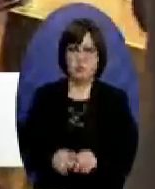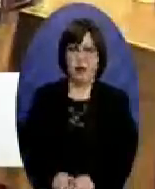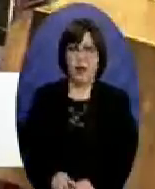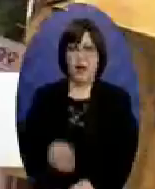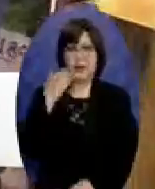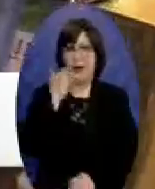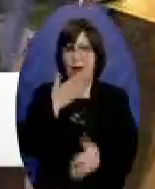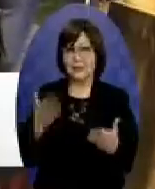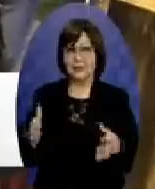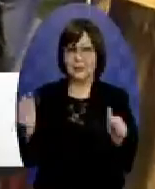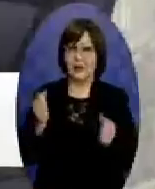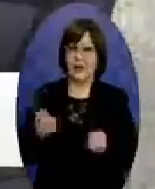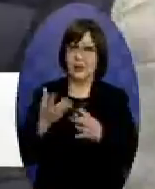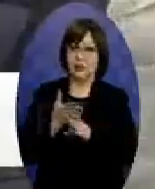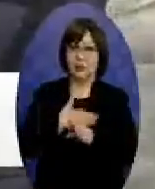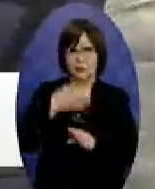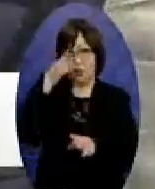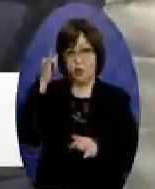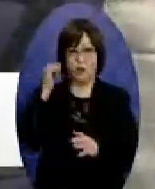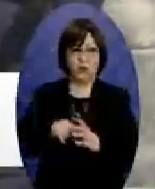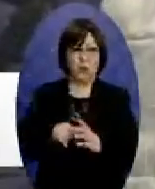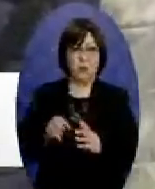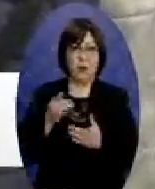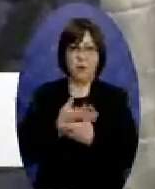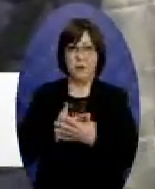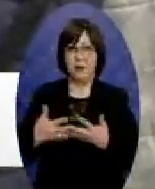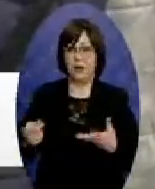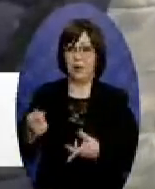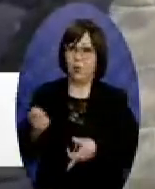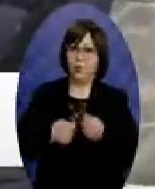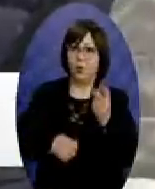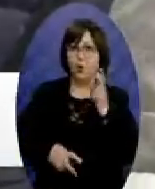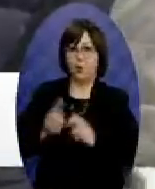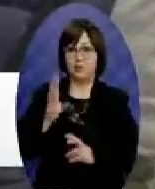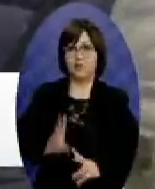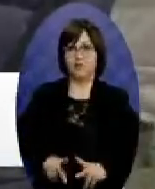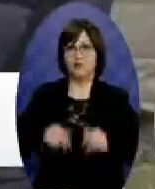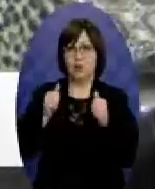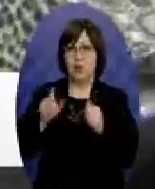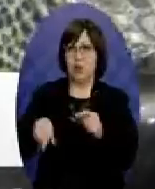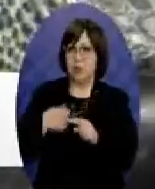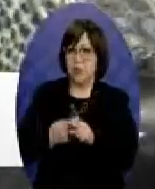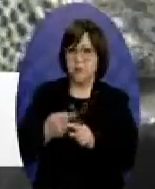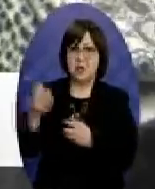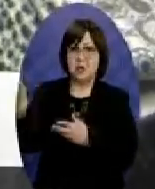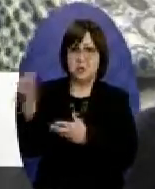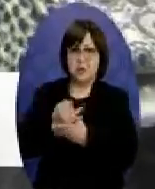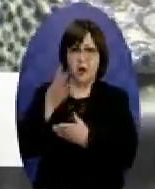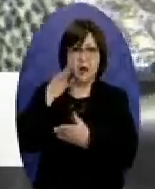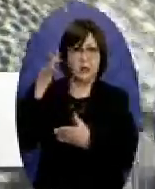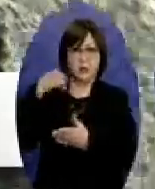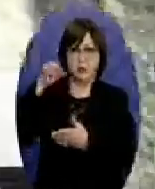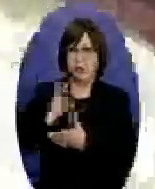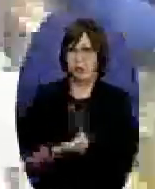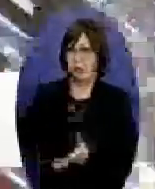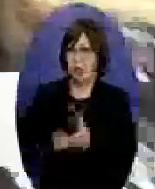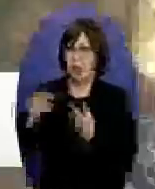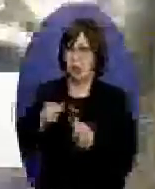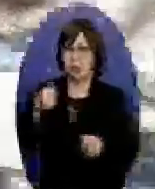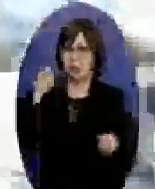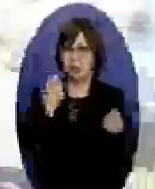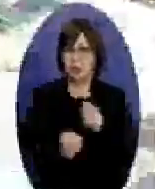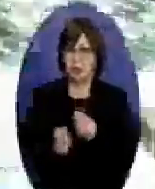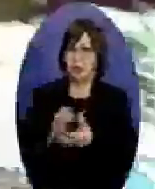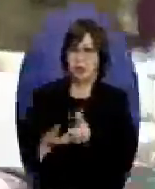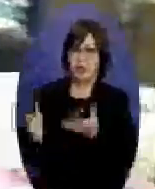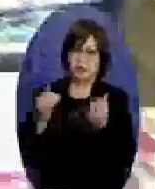шинийн баярын өмнө дотоодын бараа бүтээгдэхүүний худалдаа үйлдвэрлэл сайжирдагч нөгөө талаас импортын бараа бүтээгдэхүүн орж ирсээр байна. Тухайлбал үндэсний